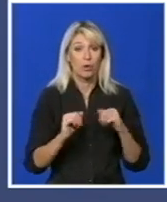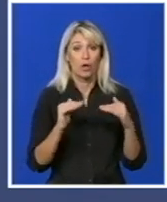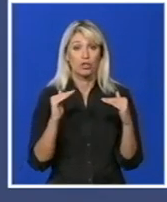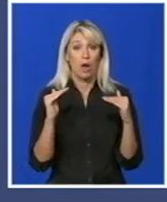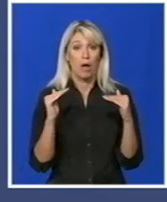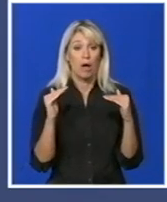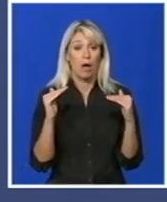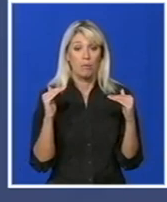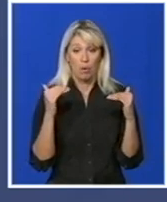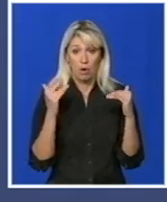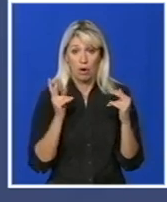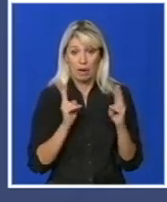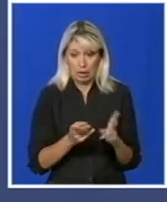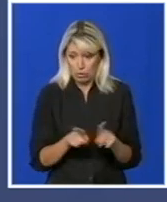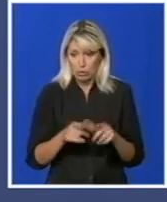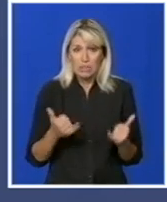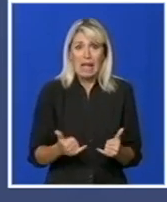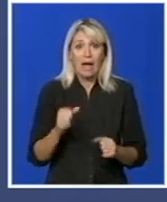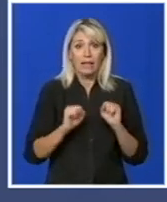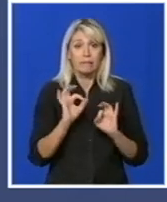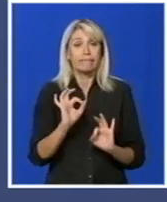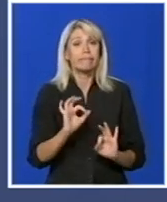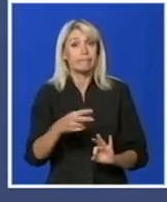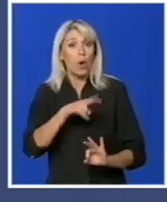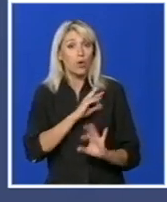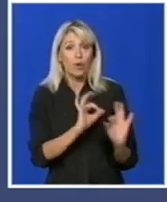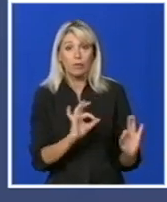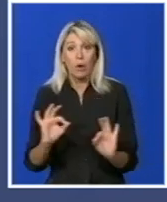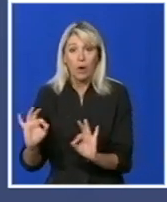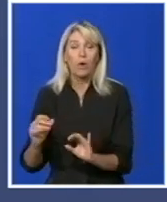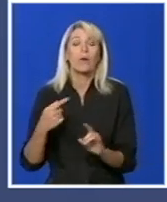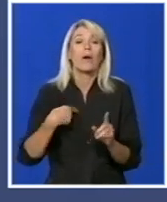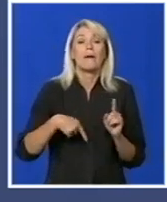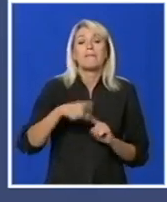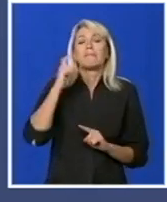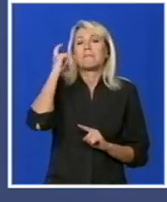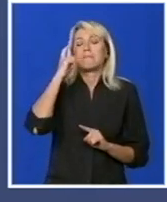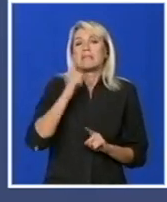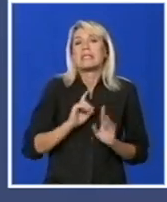kako se sada ponašamo, kako se većina ponaša, mi mislimo da